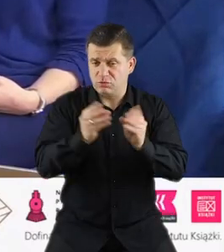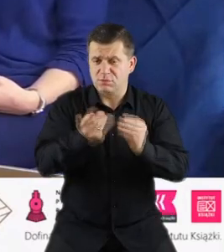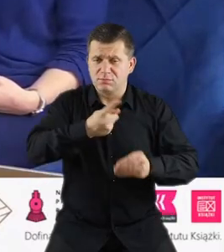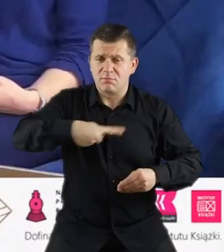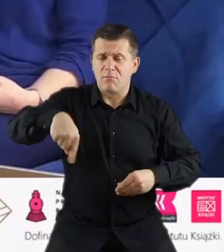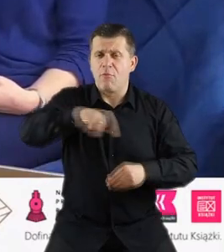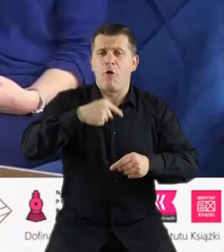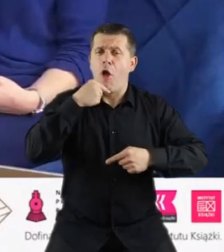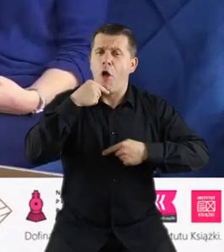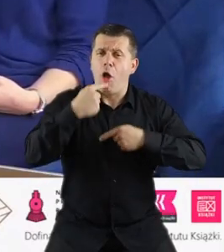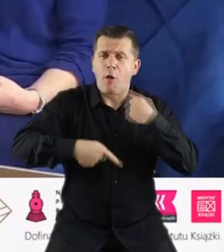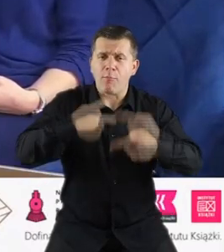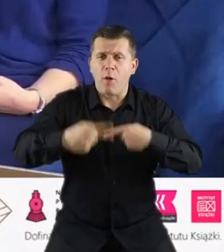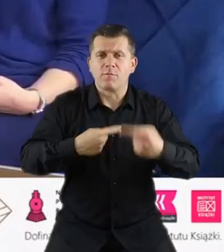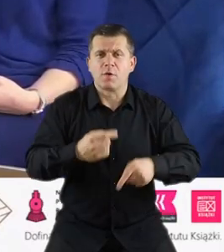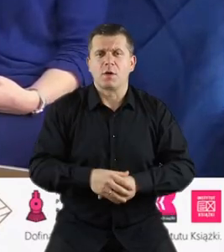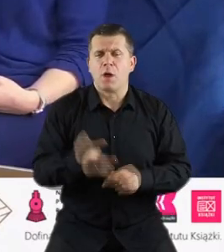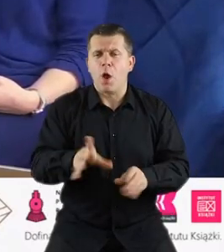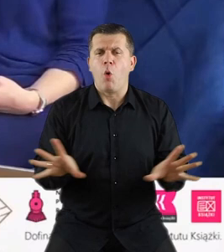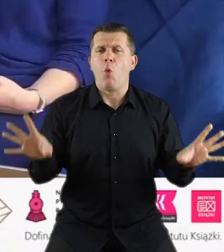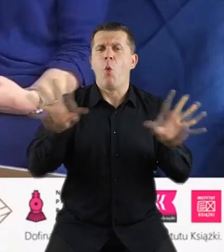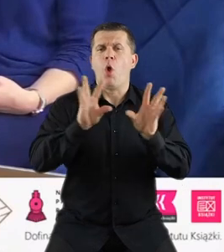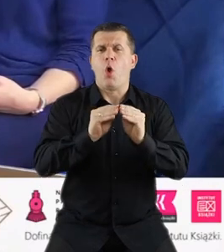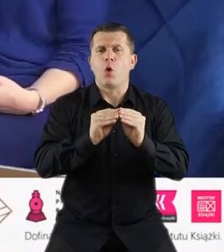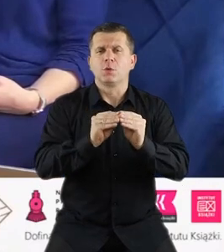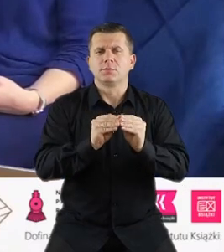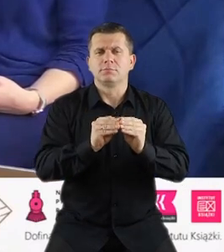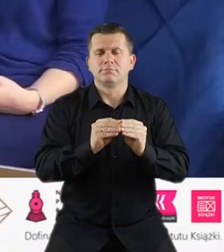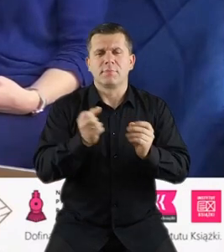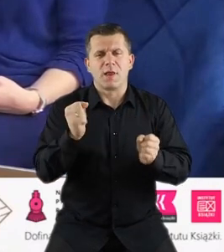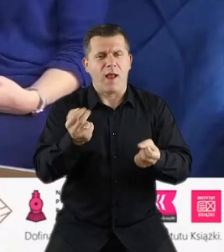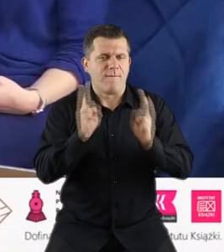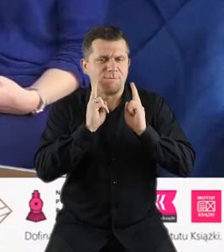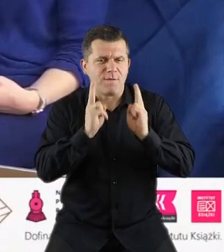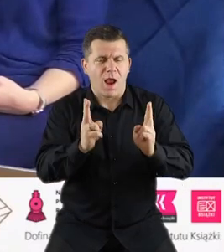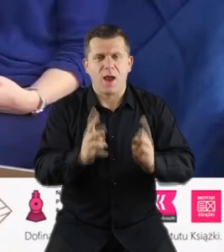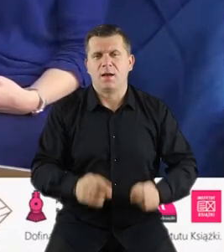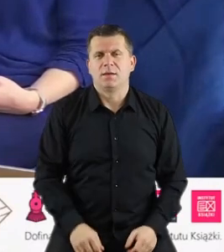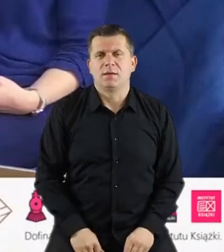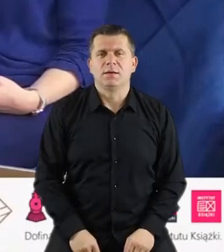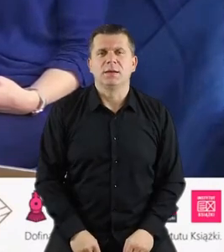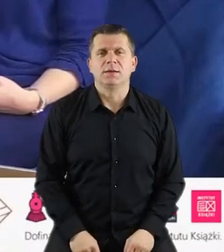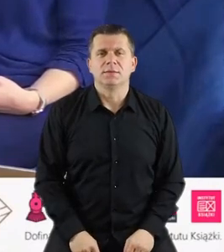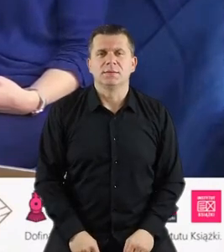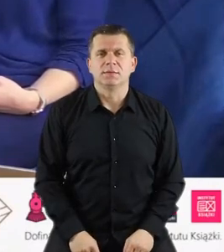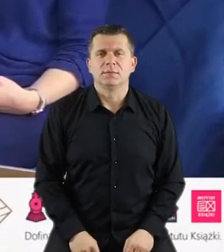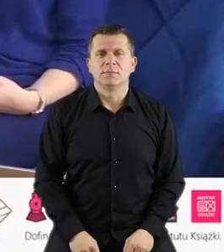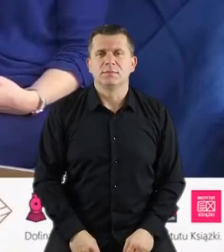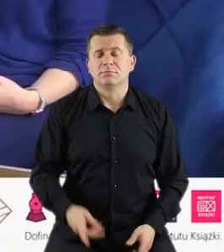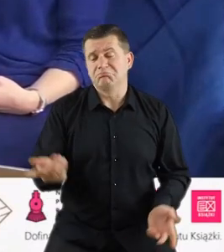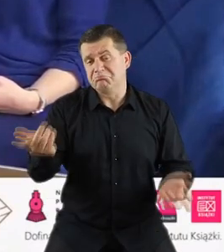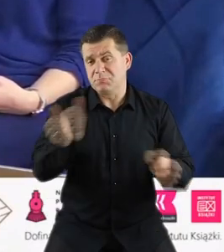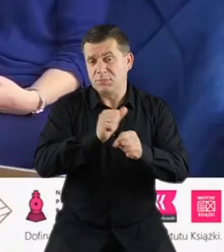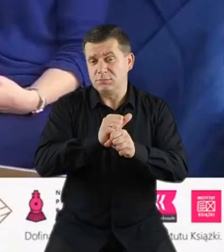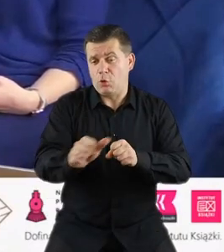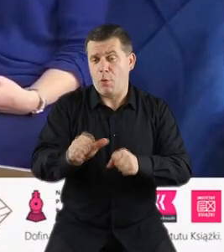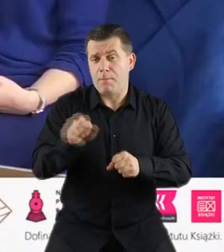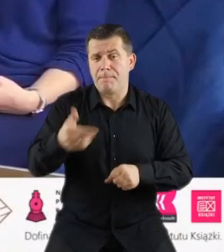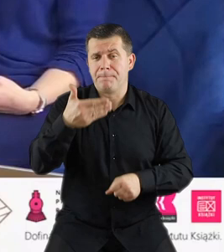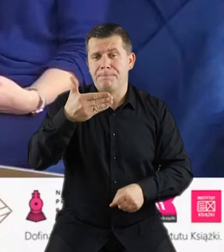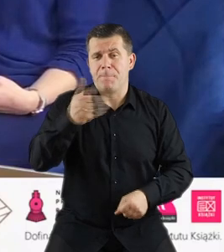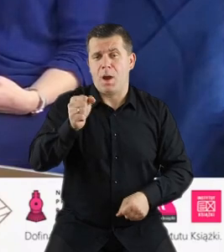te opowiadania łączą pewne artefakty, jakimi są, jest albo są